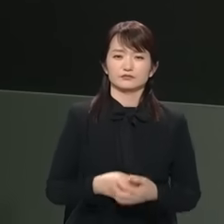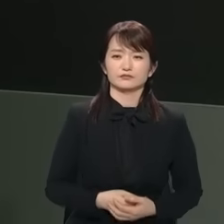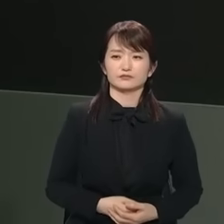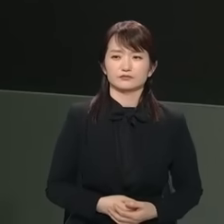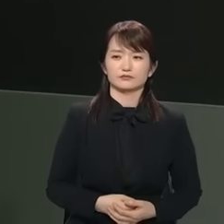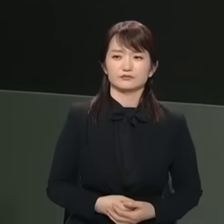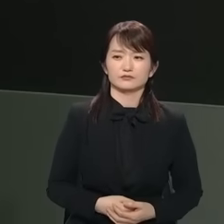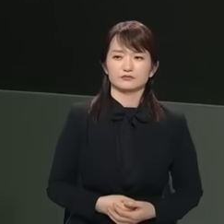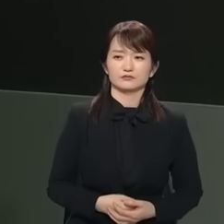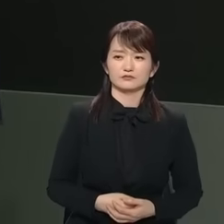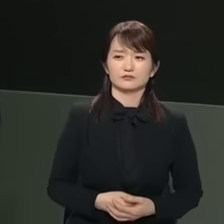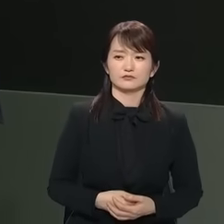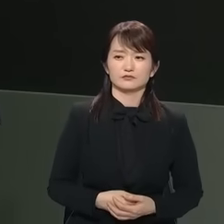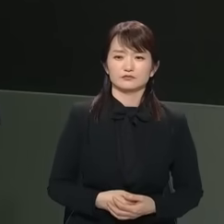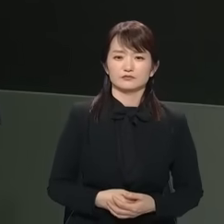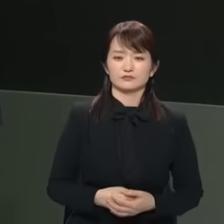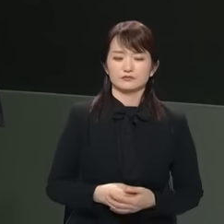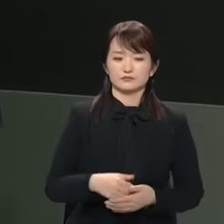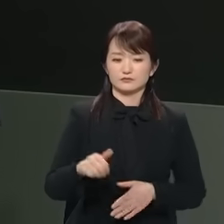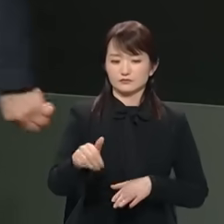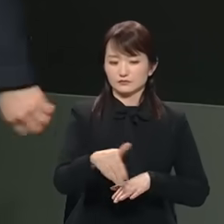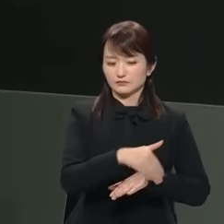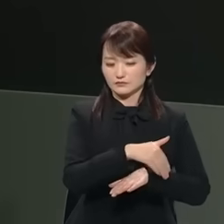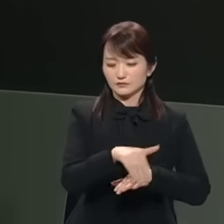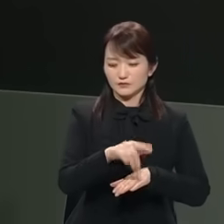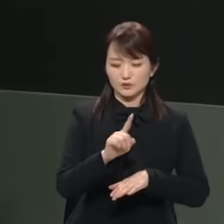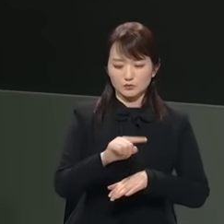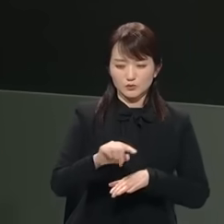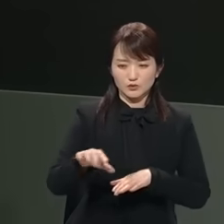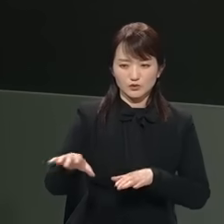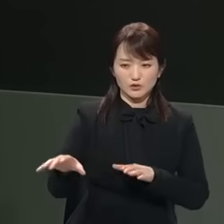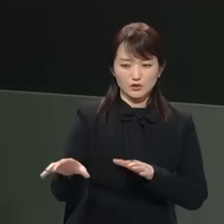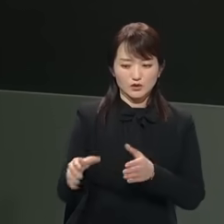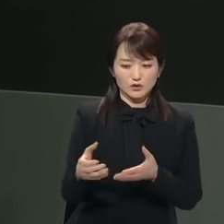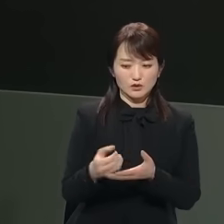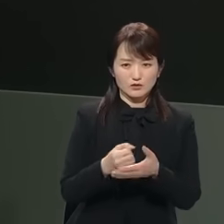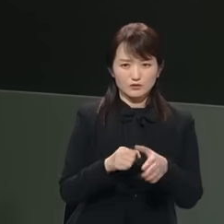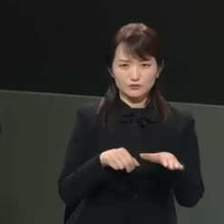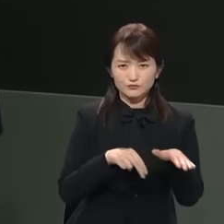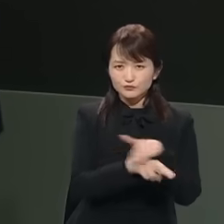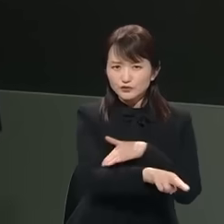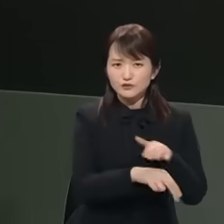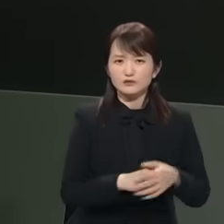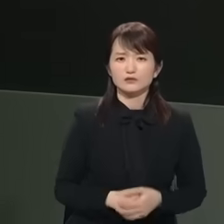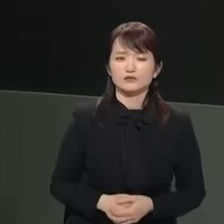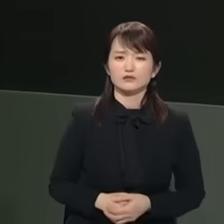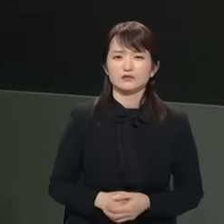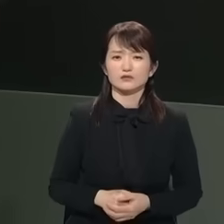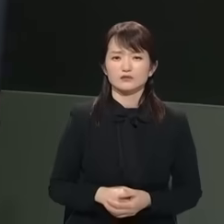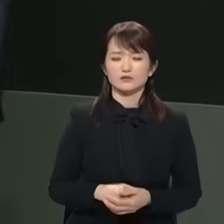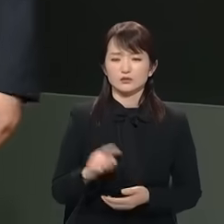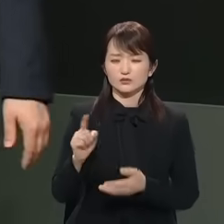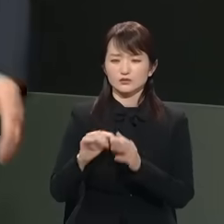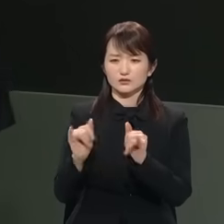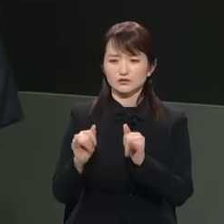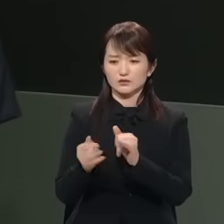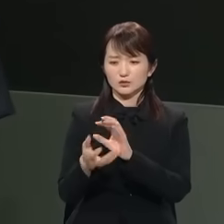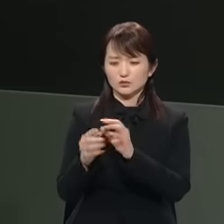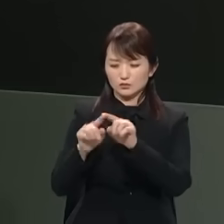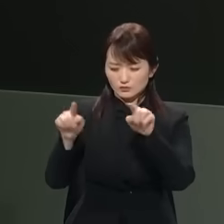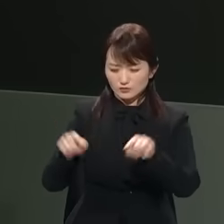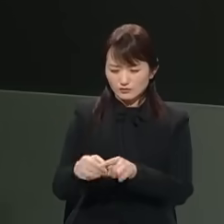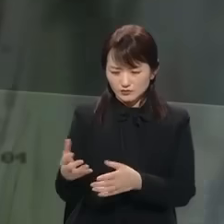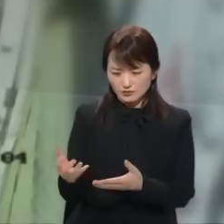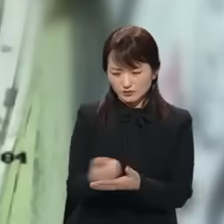이어가죠 지나가다가 스입니다 사방 가족께서 웬 사람들이 자꾸 화분에 손을 댄다 재보 주셨어요